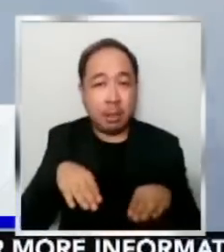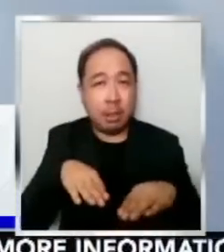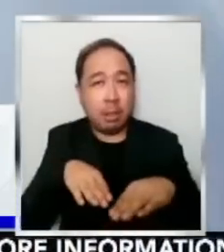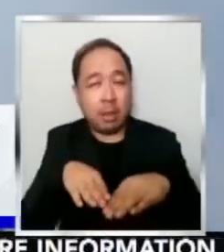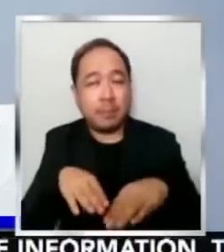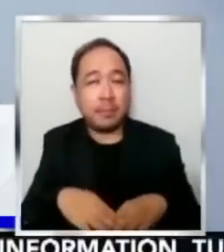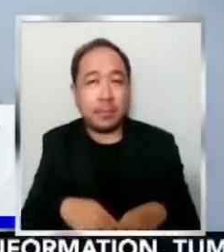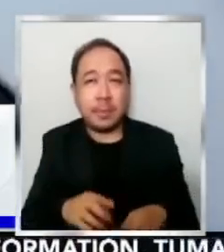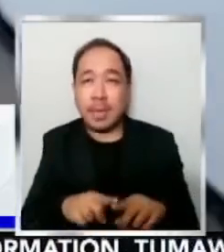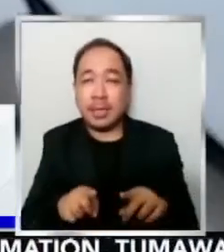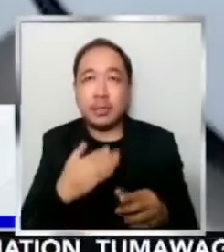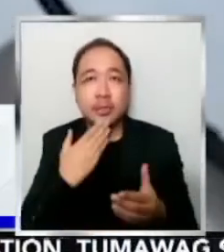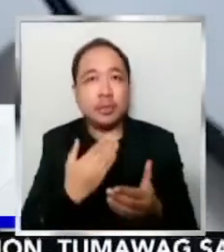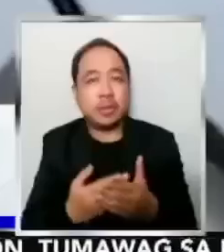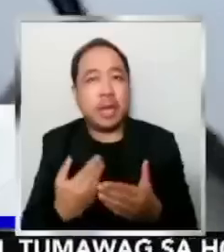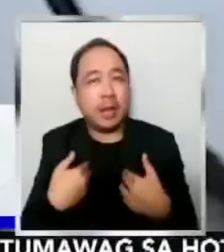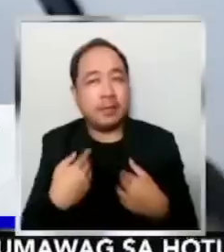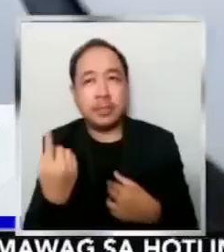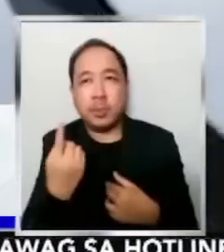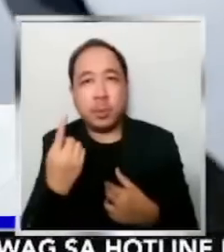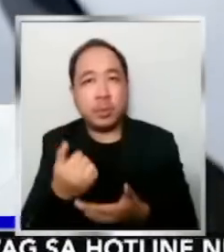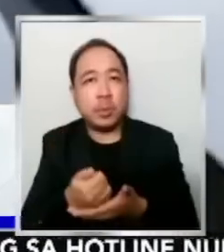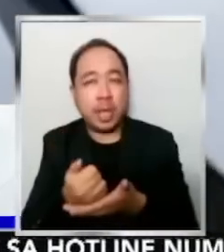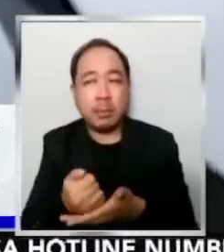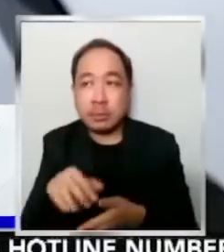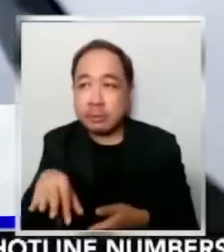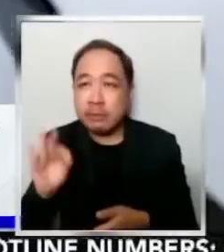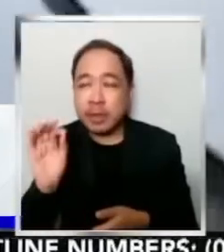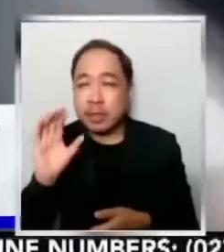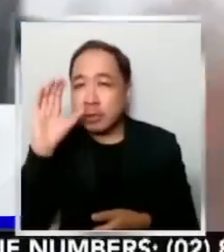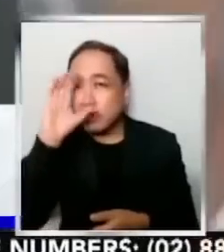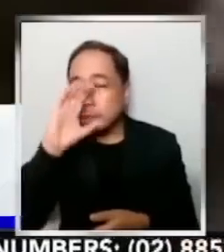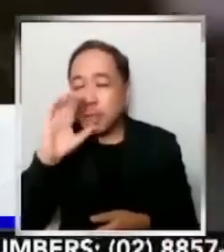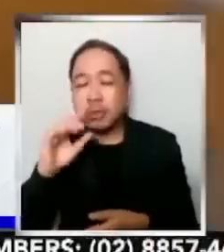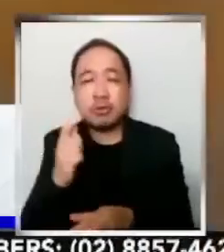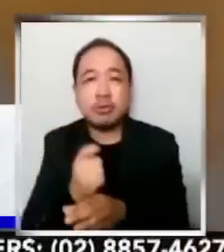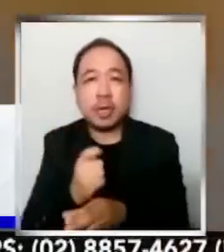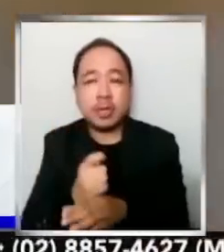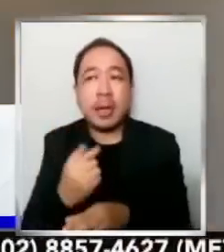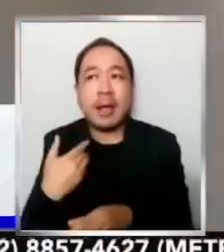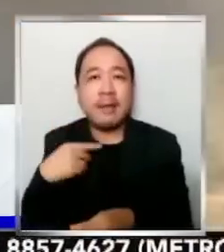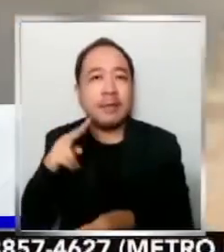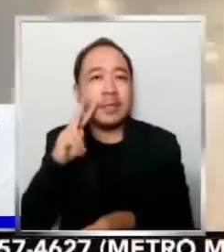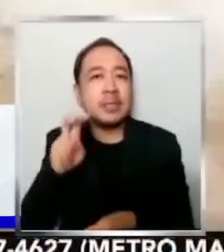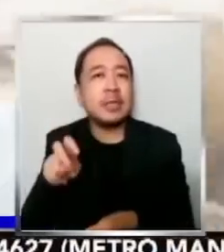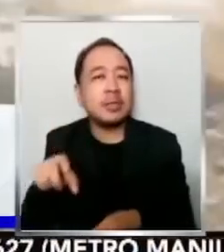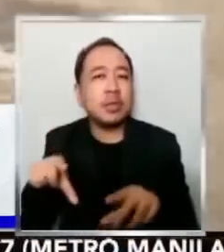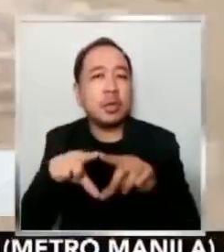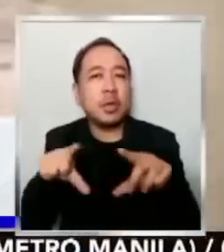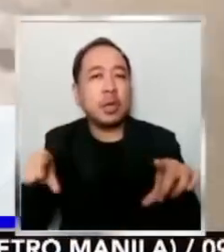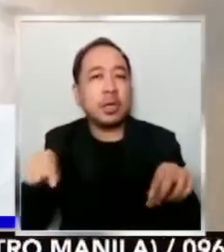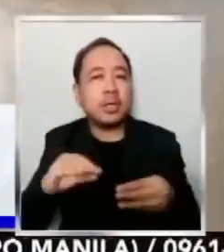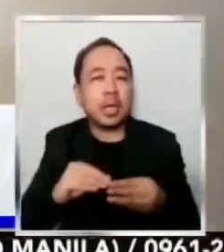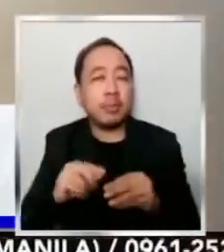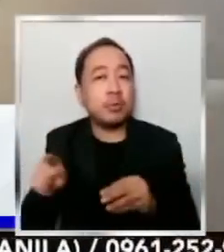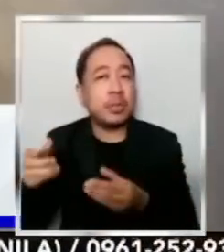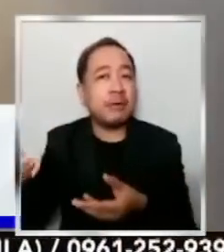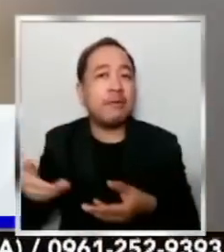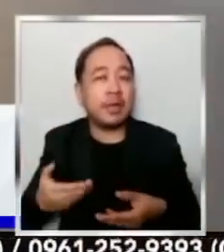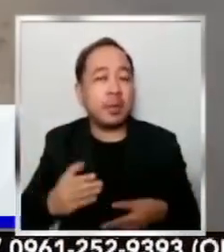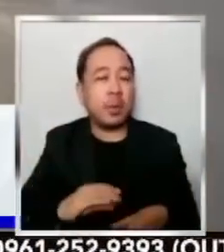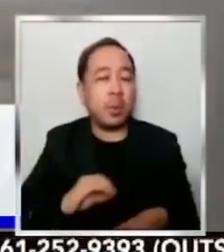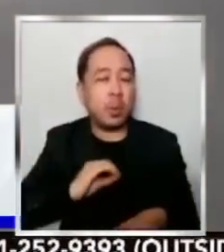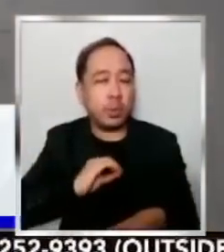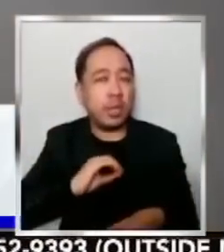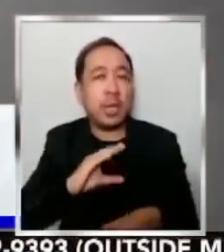may tumulong sa kanila kaya natunto ng may-ari ng truck sa pamamagitan ng plaka nito. Inimbitahan ang may-ari at ang driver ng truck sa Parañaque Traffic